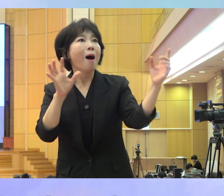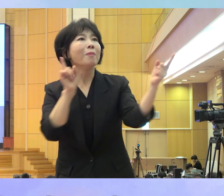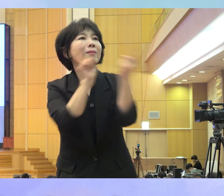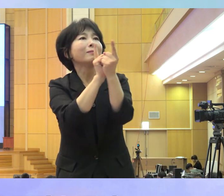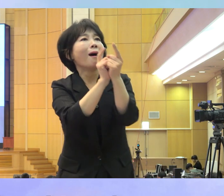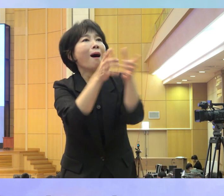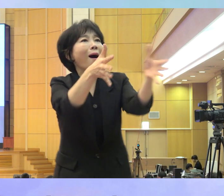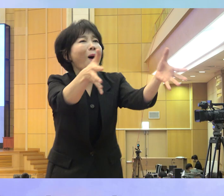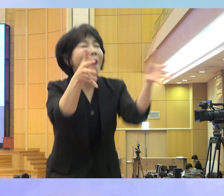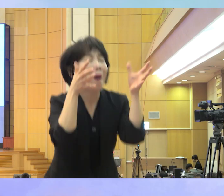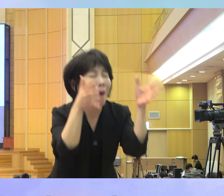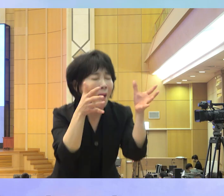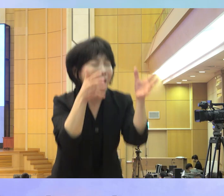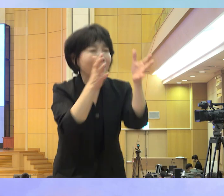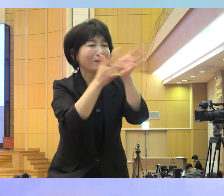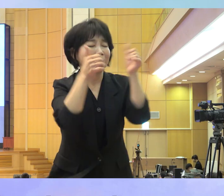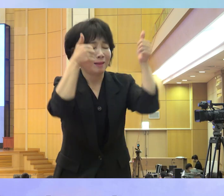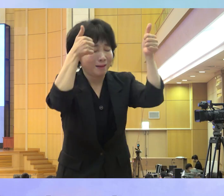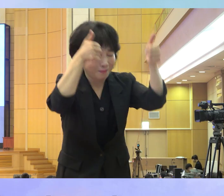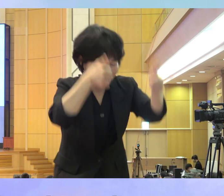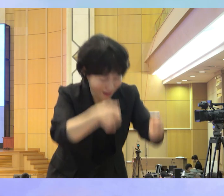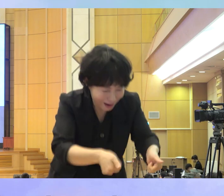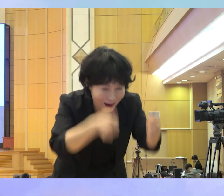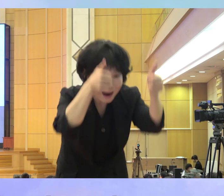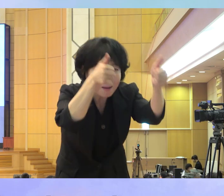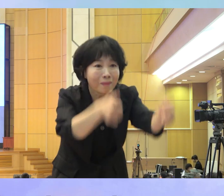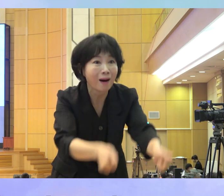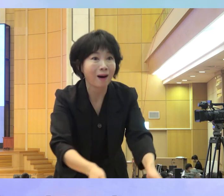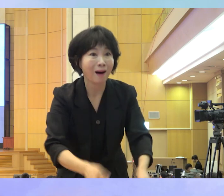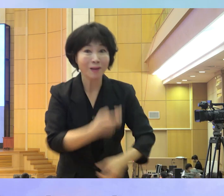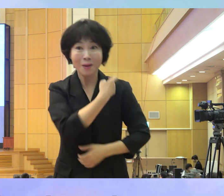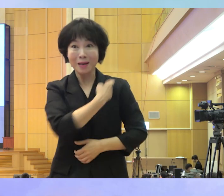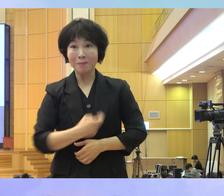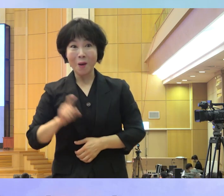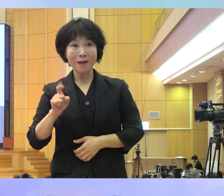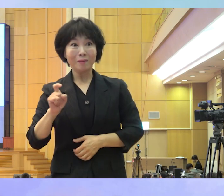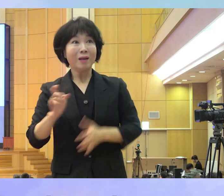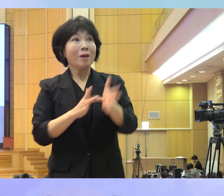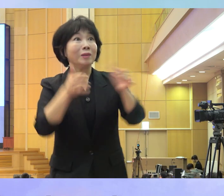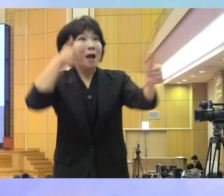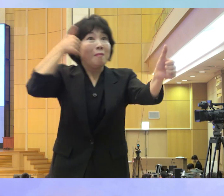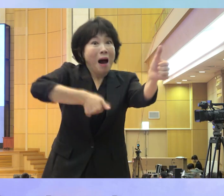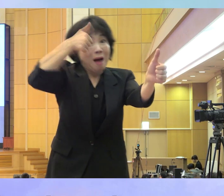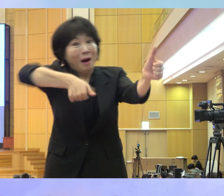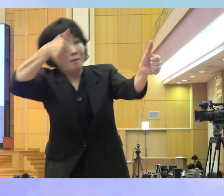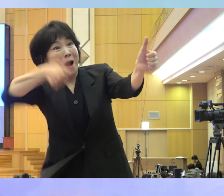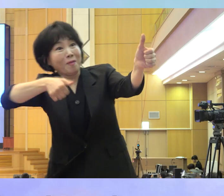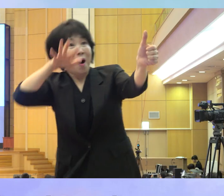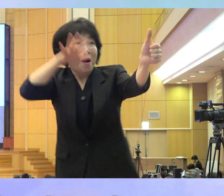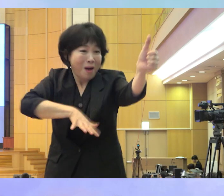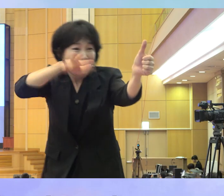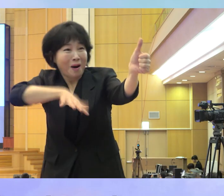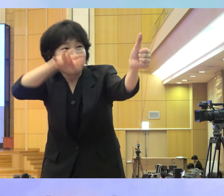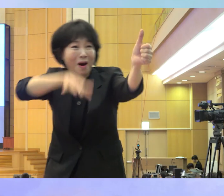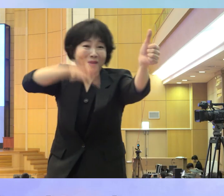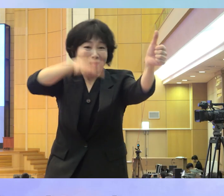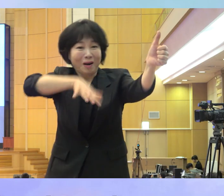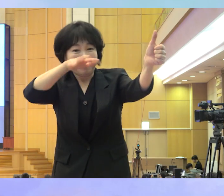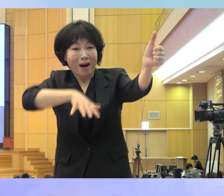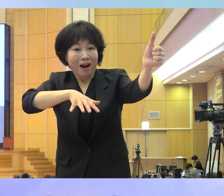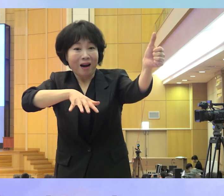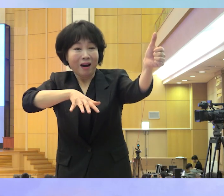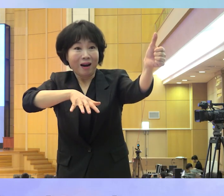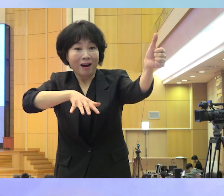예수를 배웠고 경배하나, 막 대부분 11 제자가 다 경배하는데 그 중에